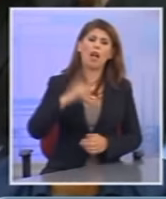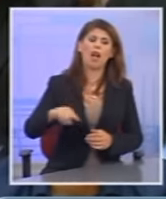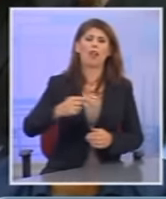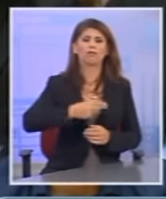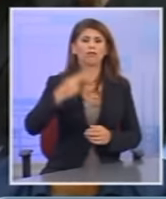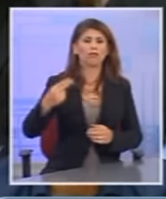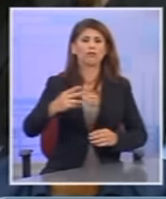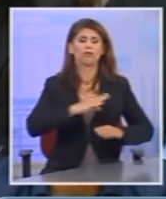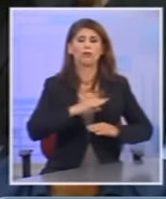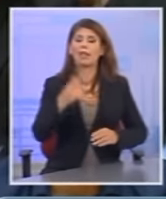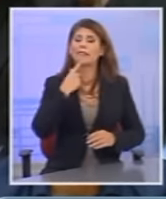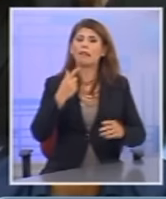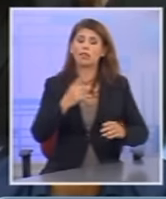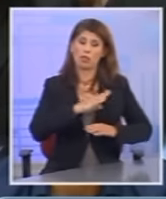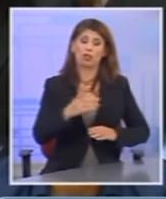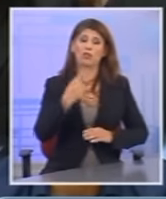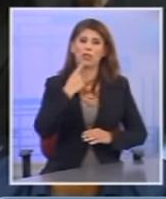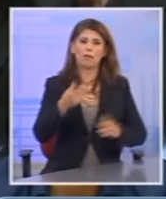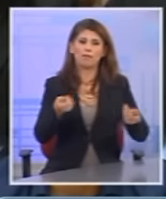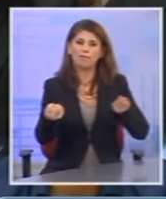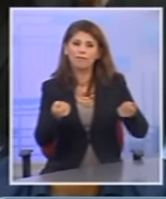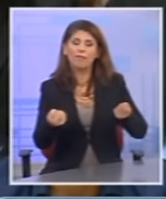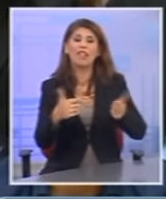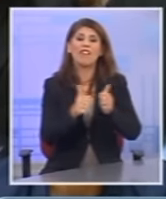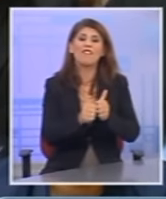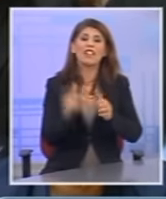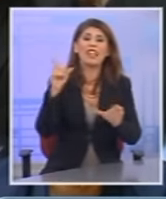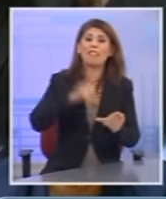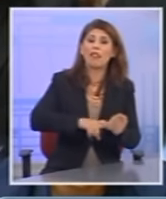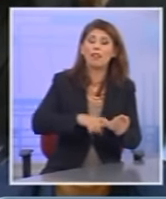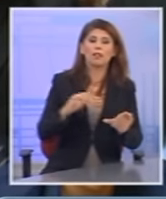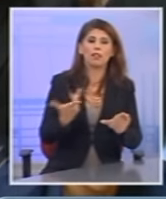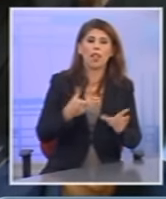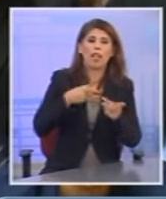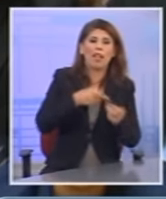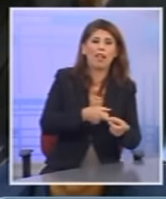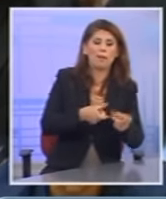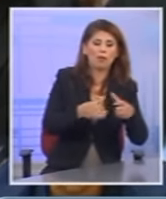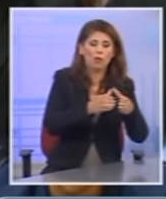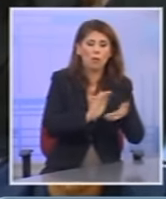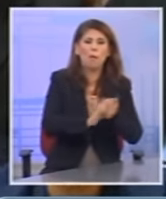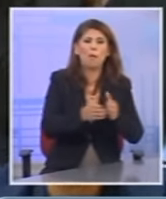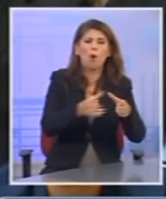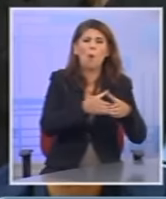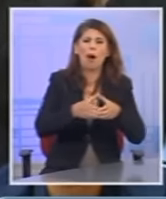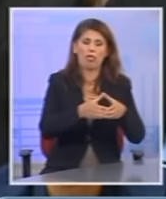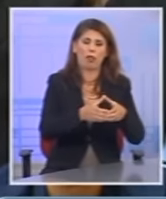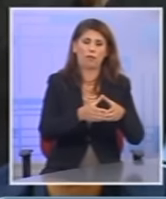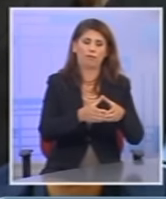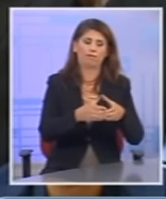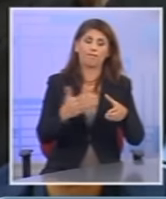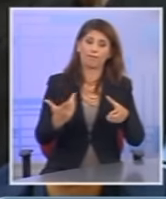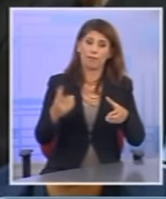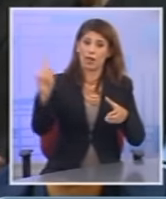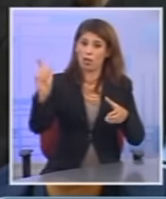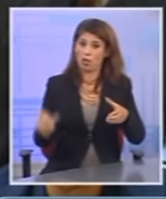πει ότι ήταν ένας λαφυραγωγός και η φιλική εταιρεία μια εγκληματική συμμορία. Σύμφωνα λοιπόν με